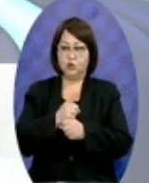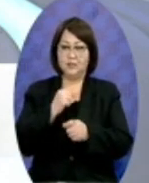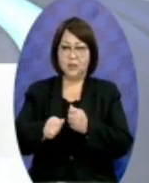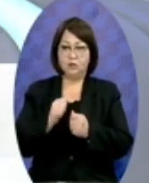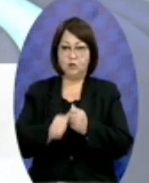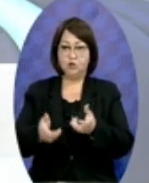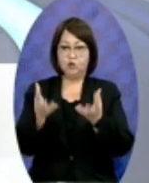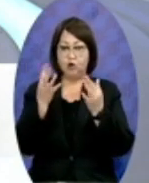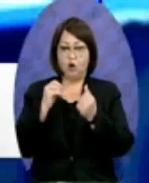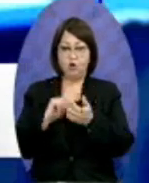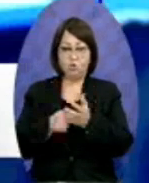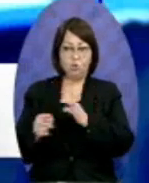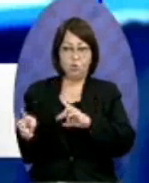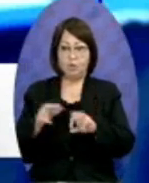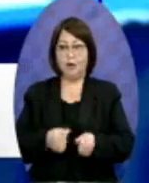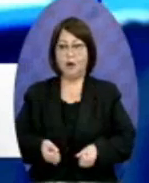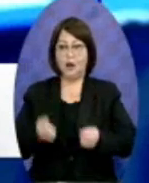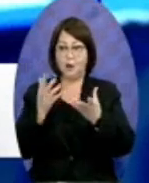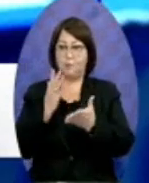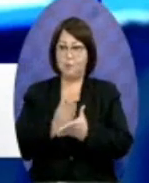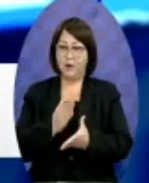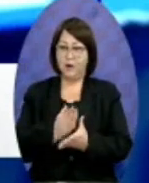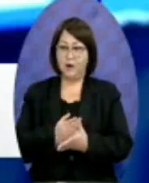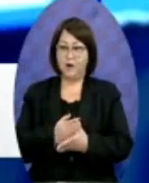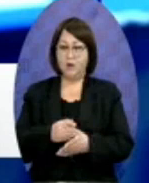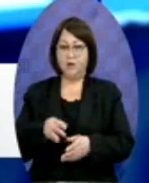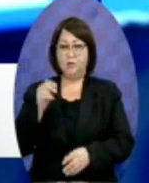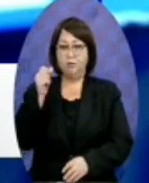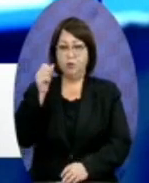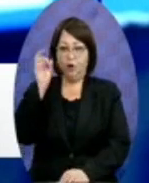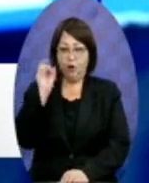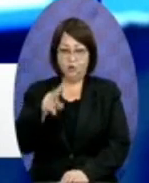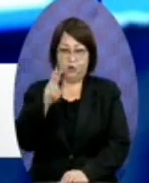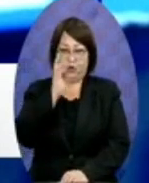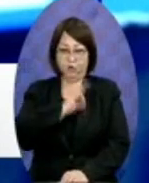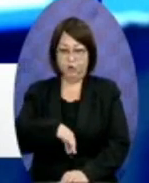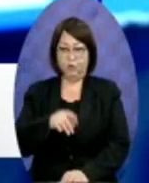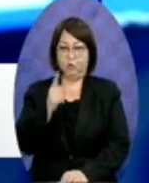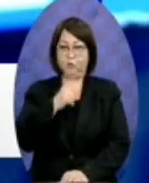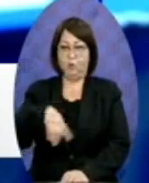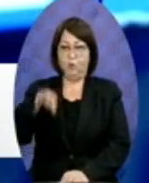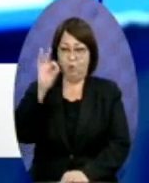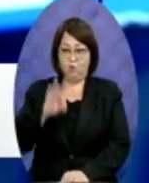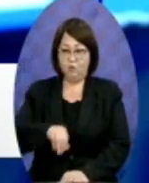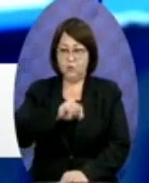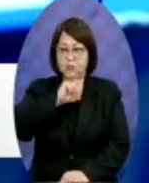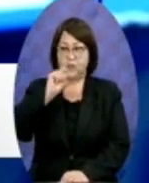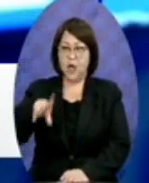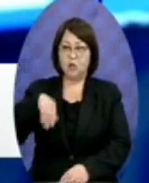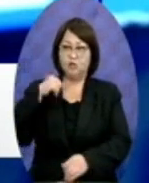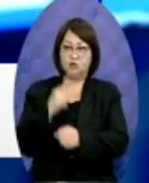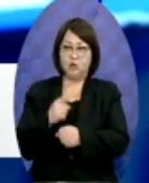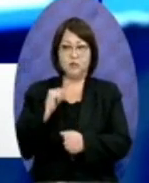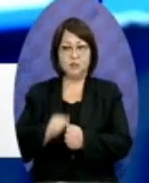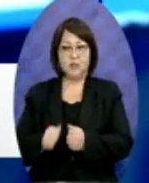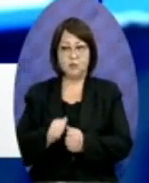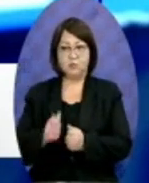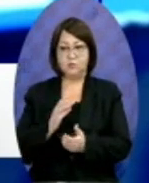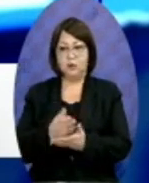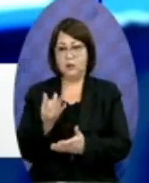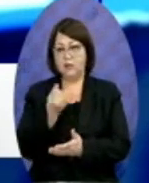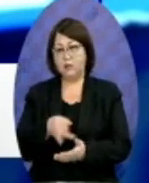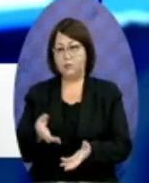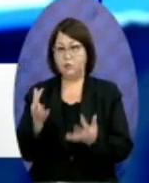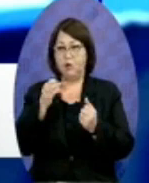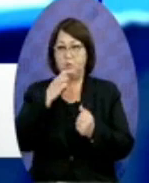судалгаа гарсан байдаг юм байна. За тэр ч бүхэл одоо олсон орлогынхоо одоо 100% зээлдээ зарцуулж байгаа ийм тохиолдолч бас тоо мэдээллээр